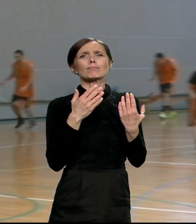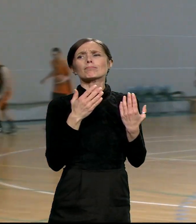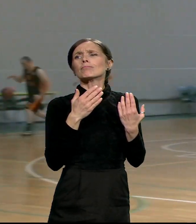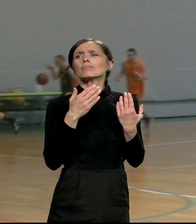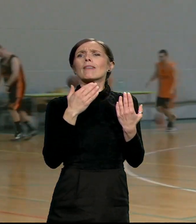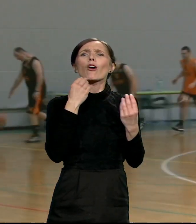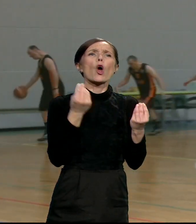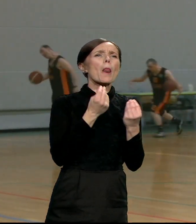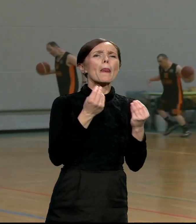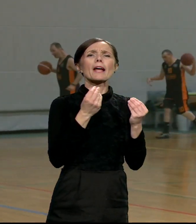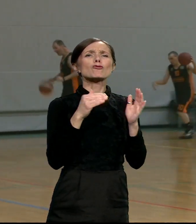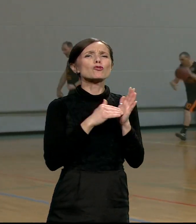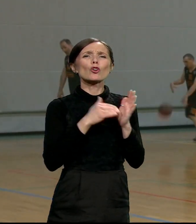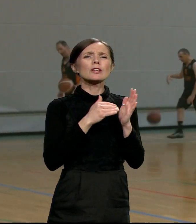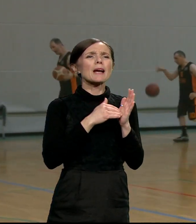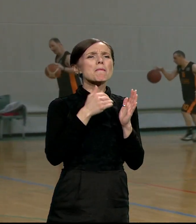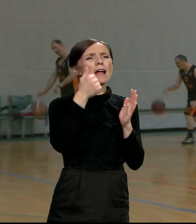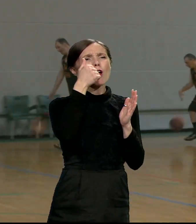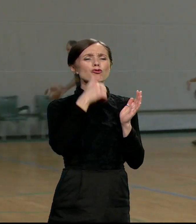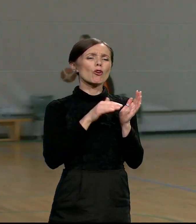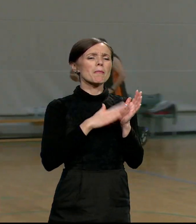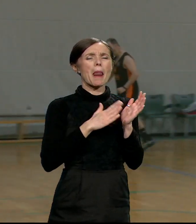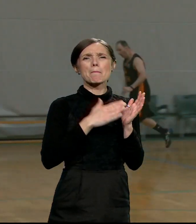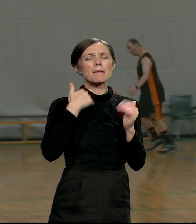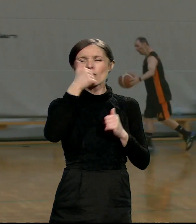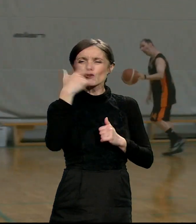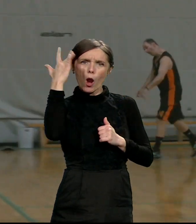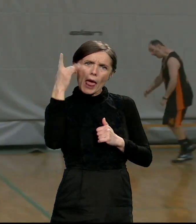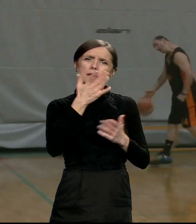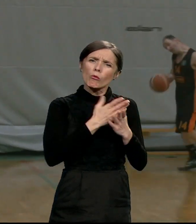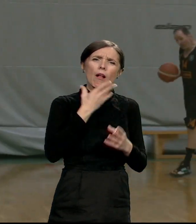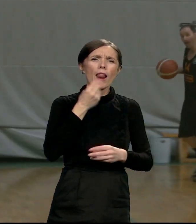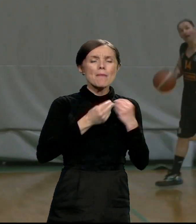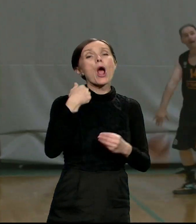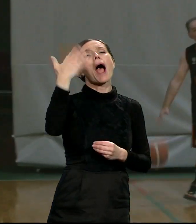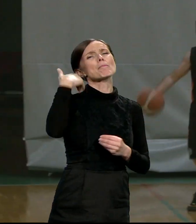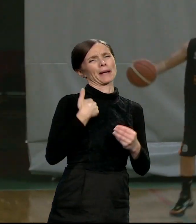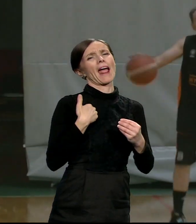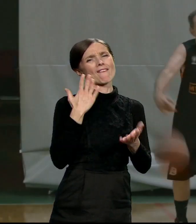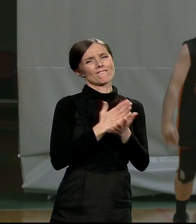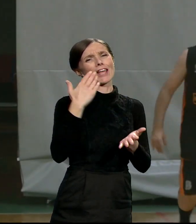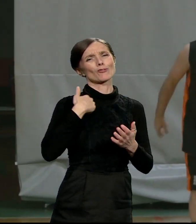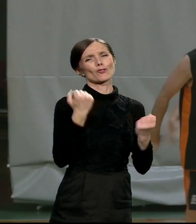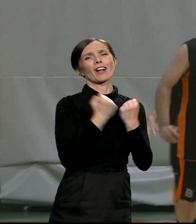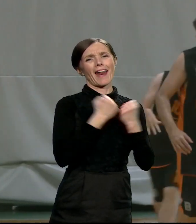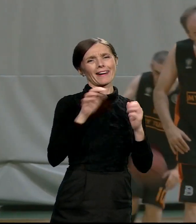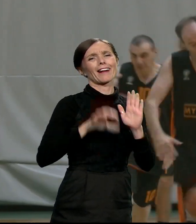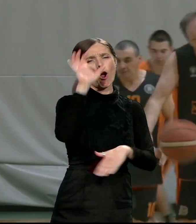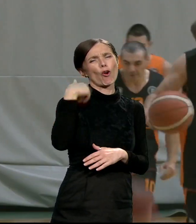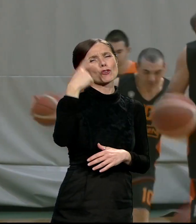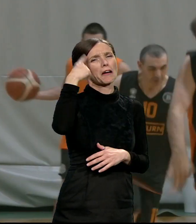nekih stvarčica koje nisam znao, ali pošto sam ja treniram dugo, ali ko što koji znam, ne mora mi objašnjava,